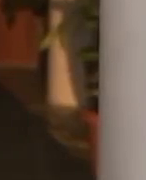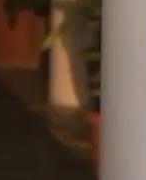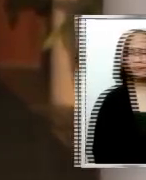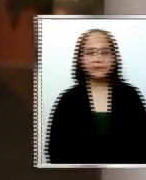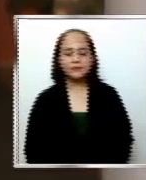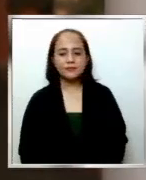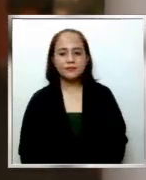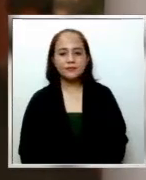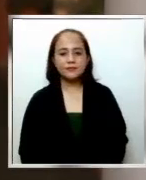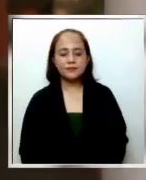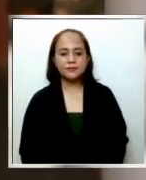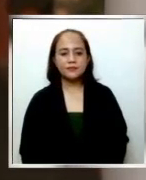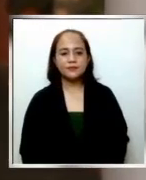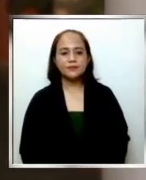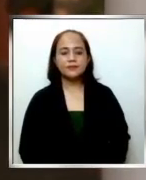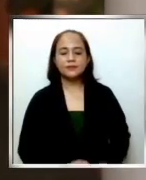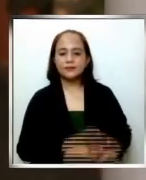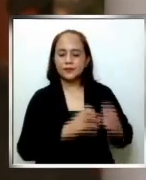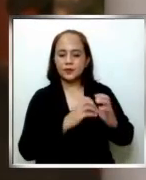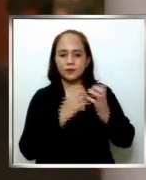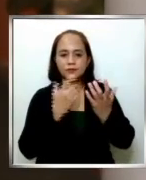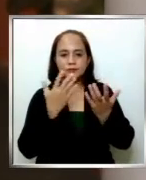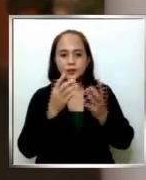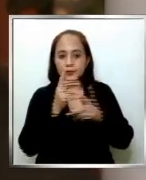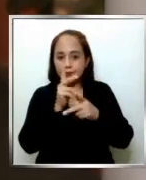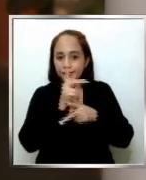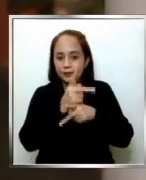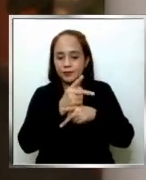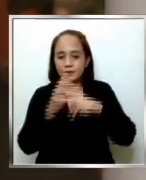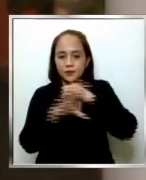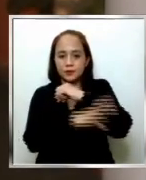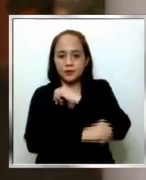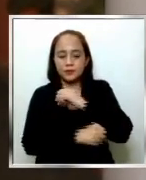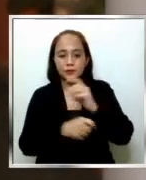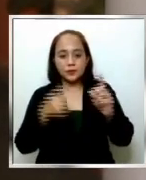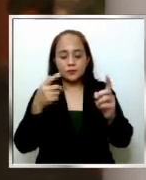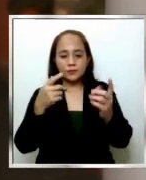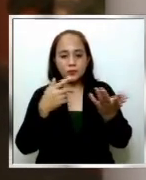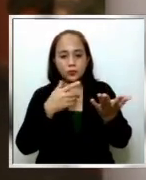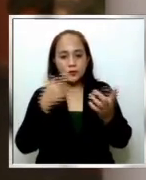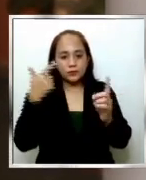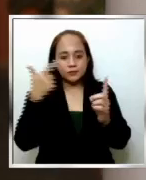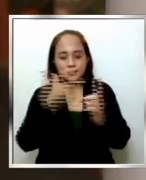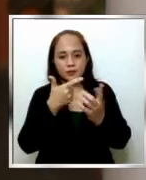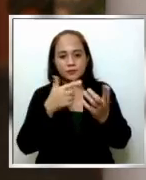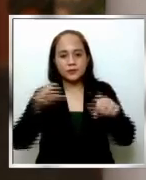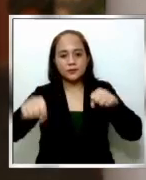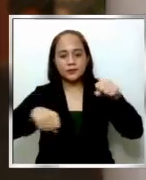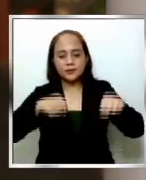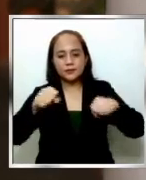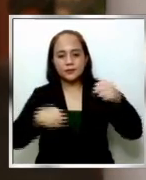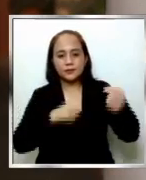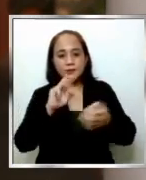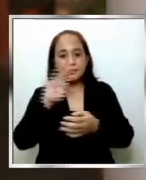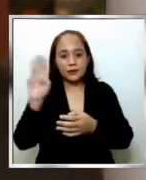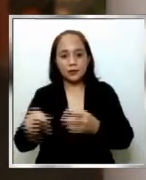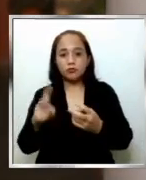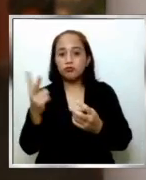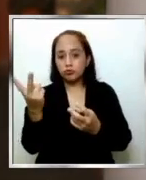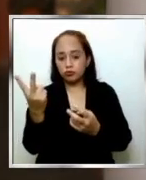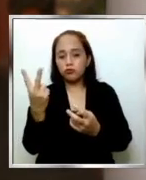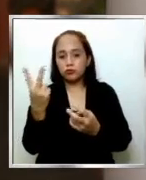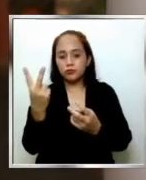Mga kapuso, ingat po sa mga magnanakaw na ang pinupuntirya, mga bisikleta. Sa Maynila, dalawang insidente ng bike napping